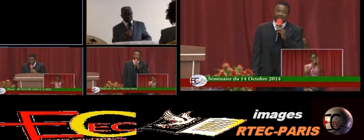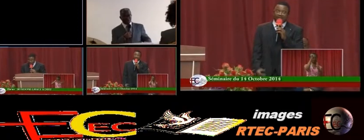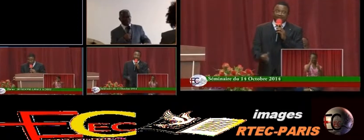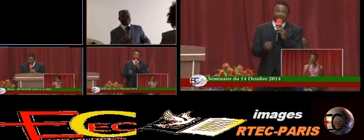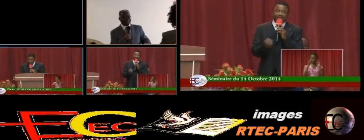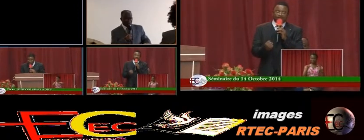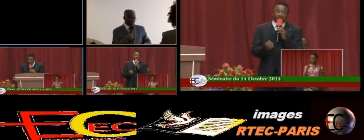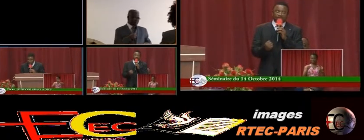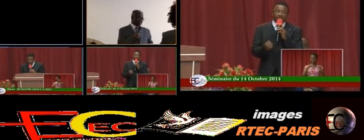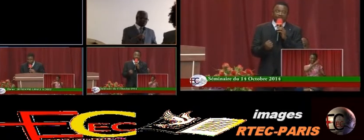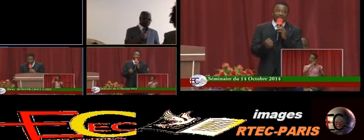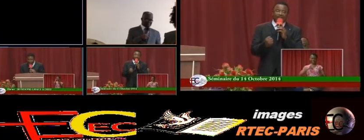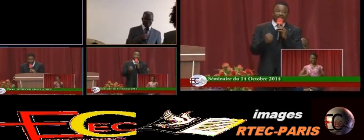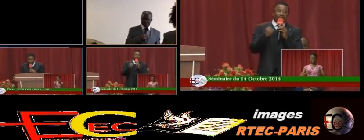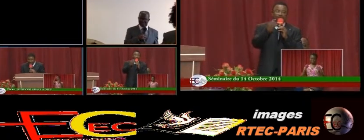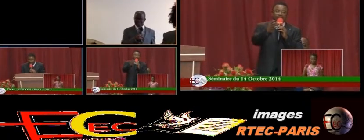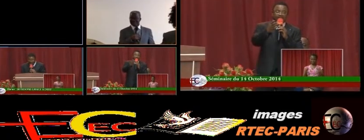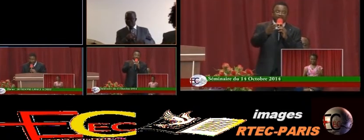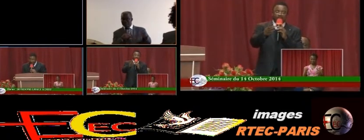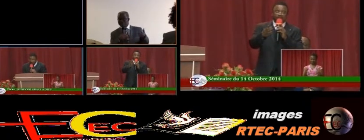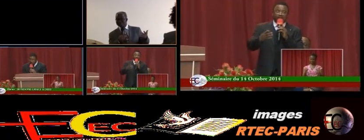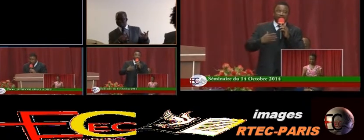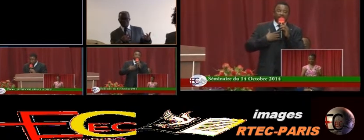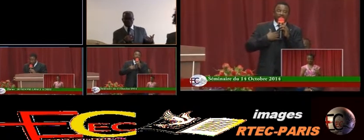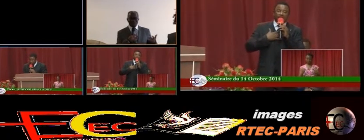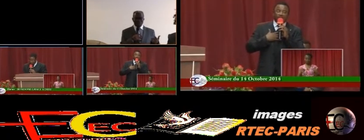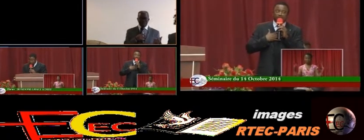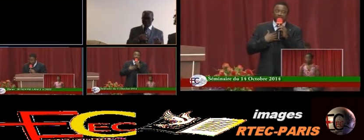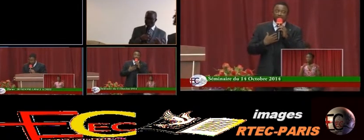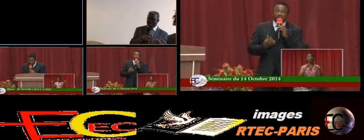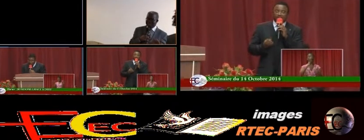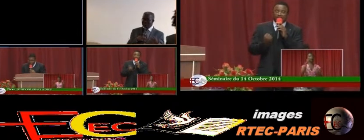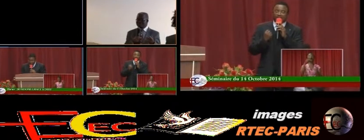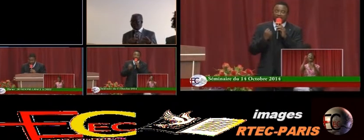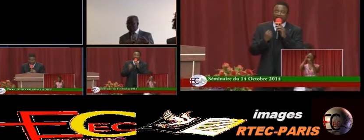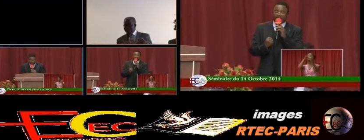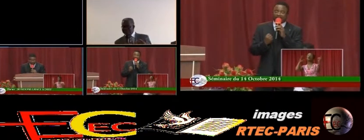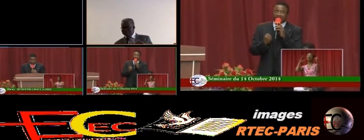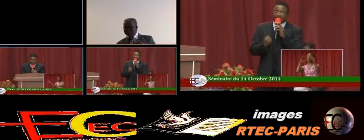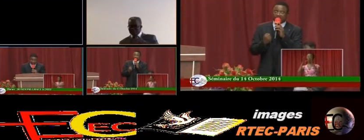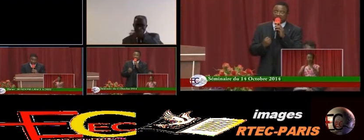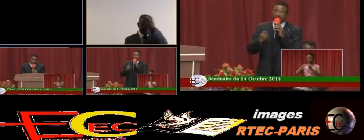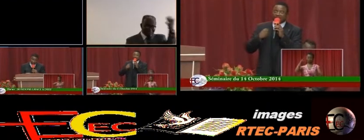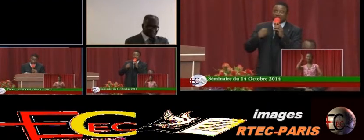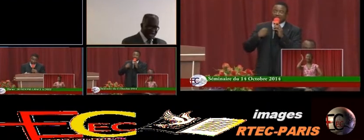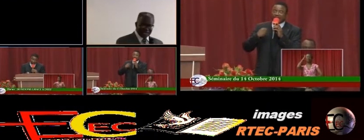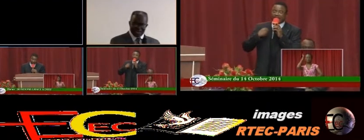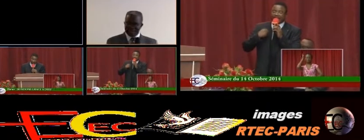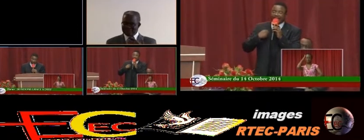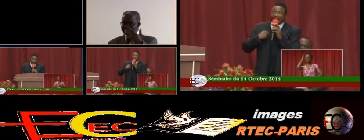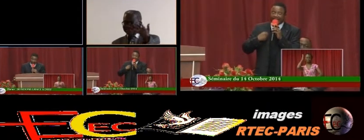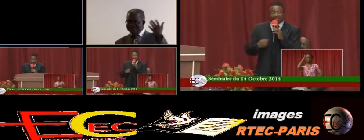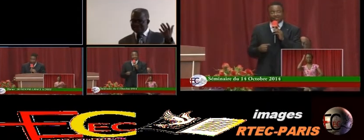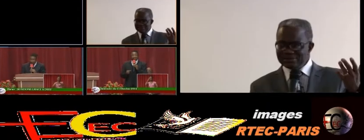mais il avait la force d'aller affronter cet homme à cause de la reconnaissance de ce